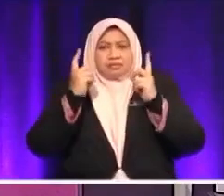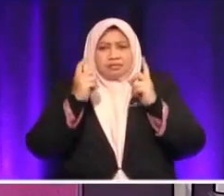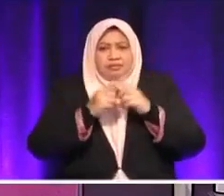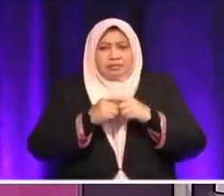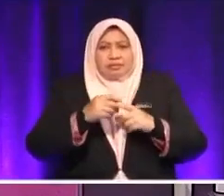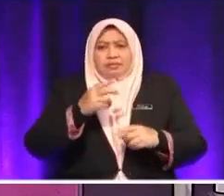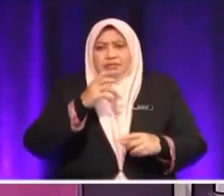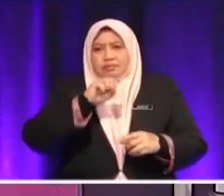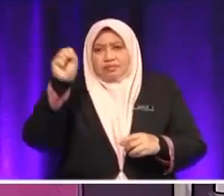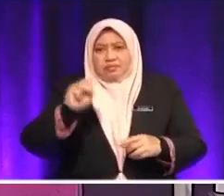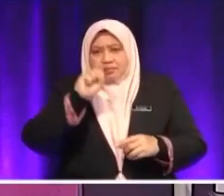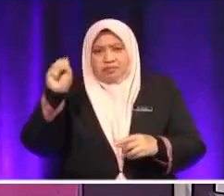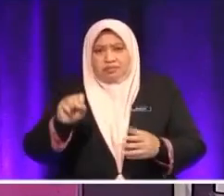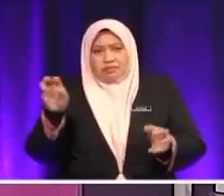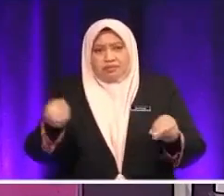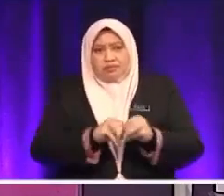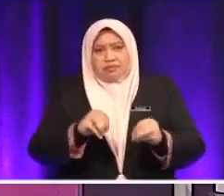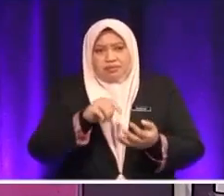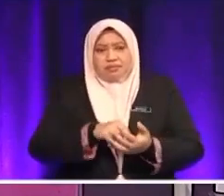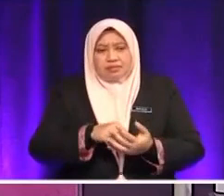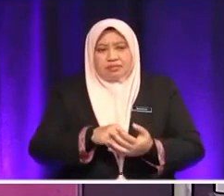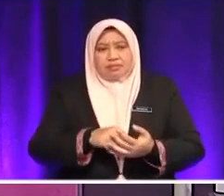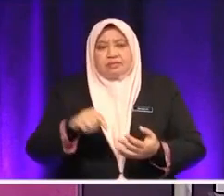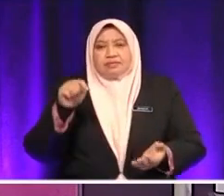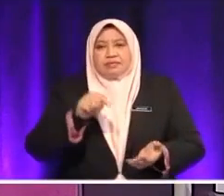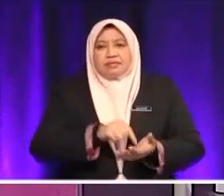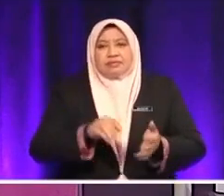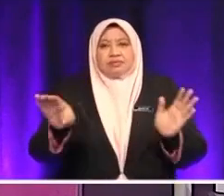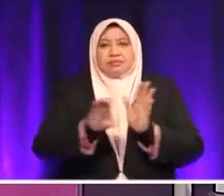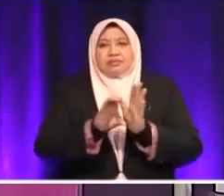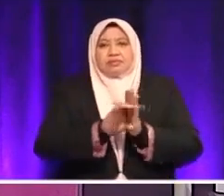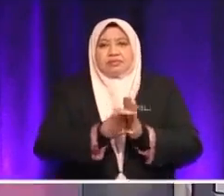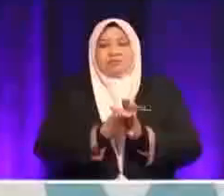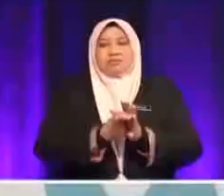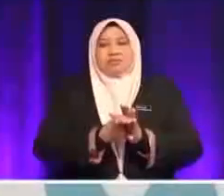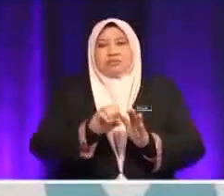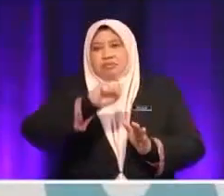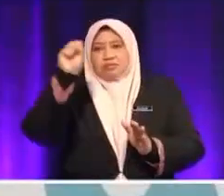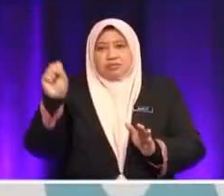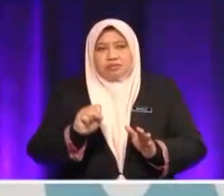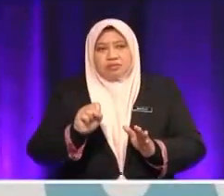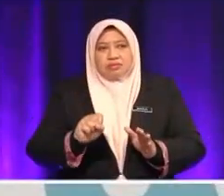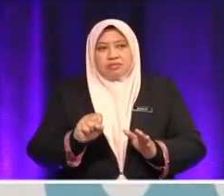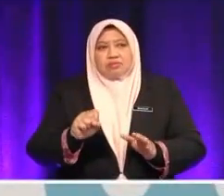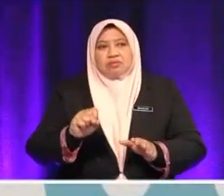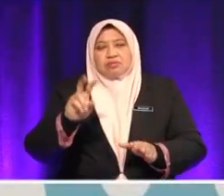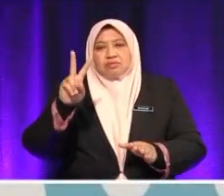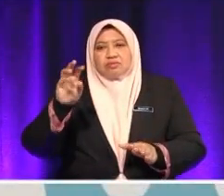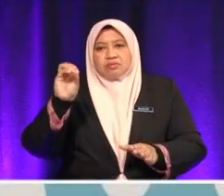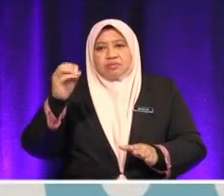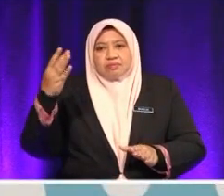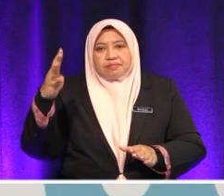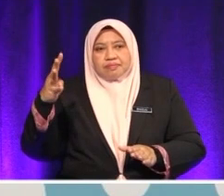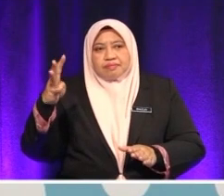murid Saya di rumah dan juga murid di studio ini adalah contoh soal mirip SPM 2014 jadwal